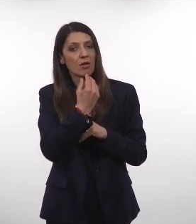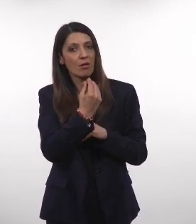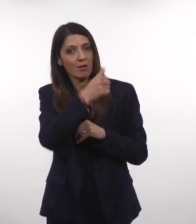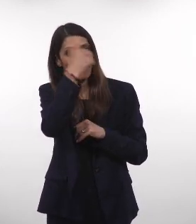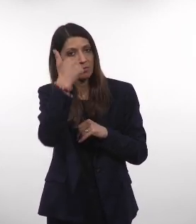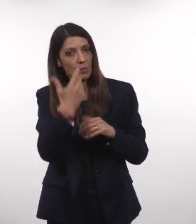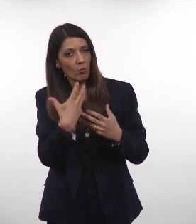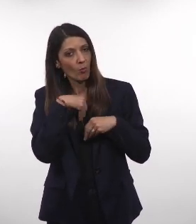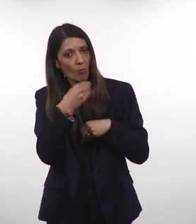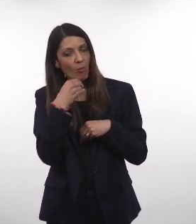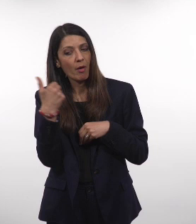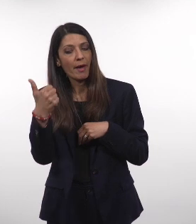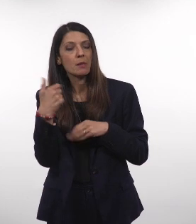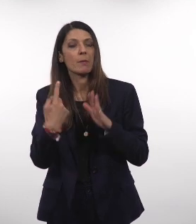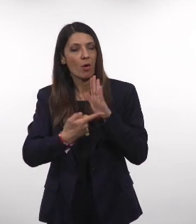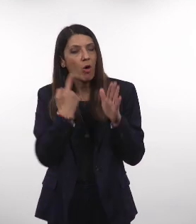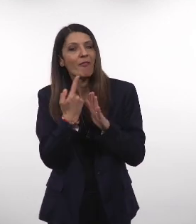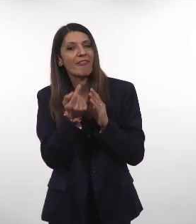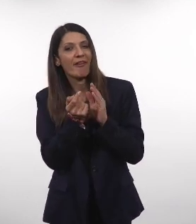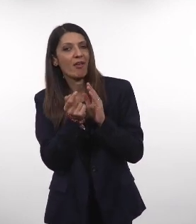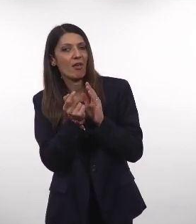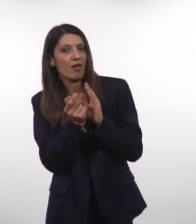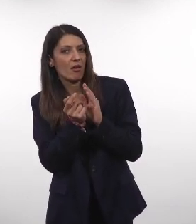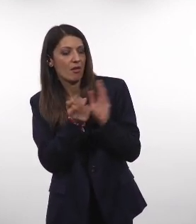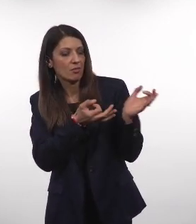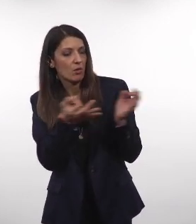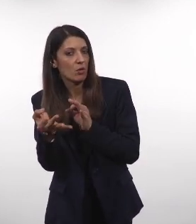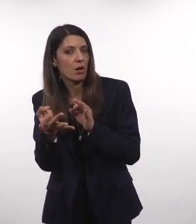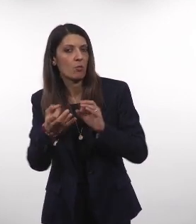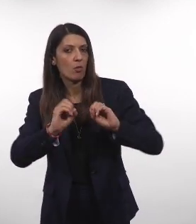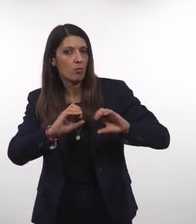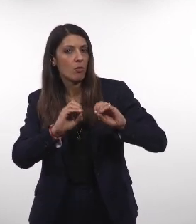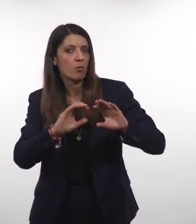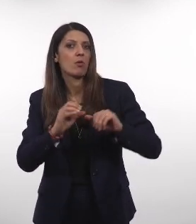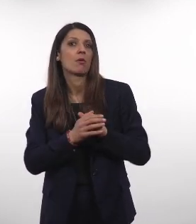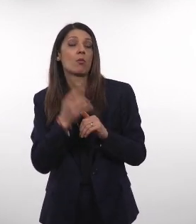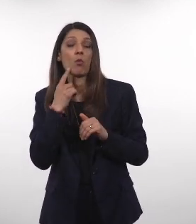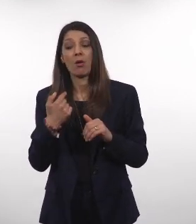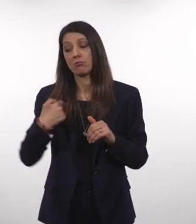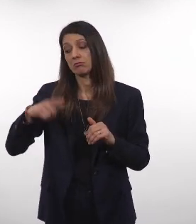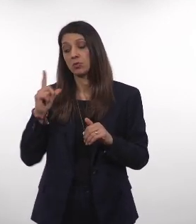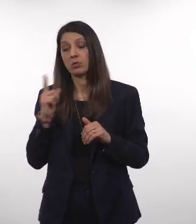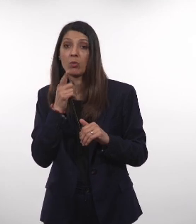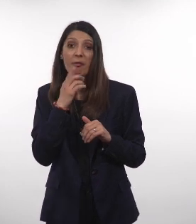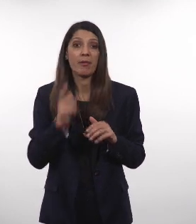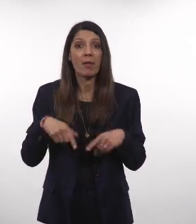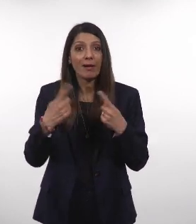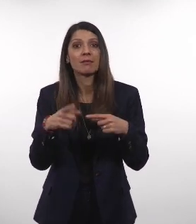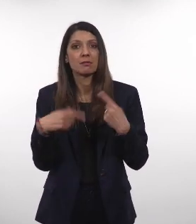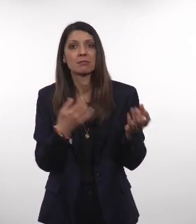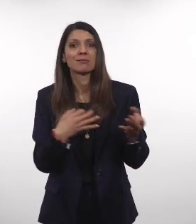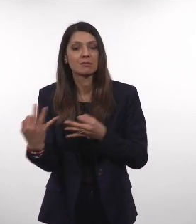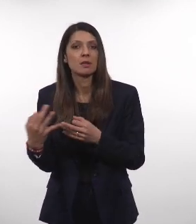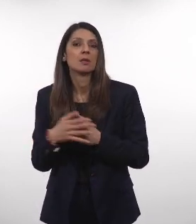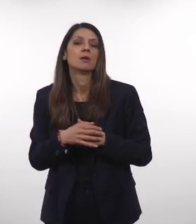elle-même ces étapes pour que ça soit fait de façon plus régulière que ce que nous, on pouvait proposer parce qu'on ne pouvait pas se déplacer tout le temps chez l'éducatrice.